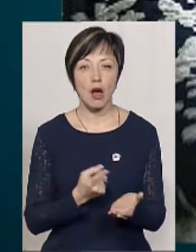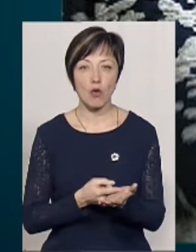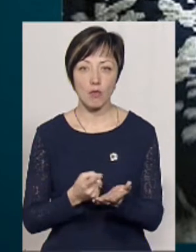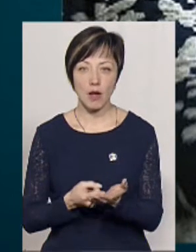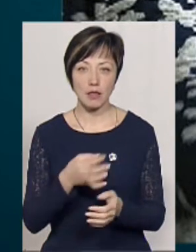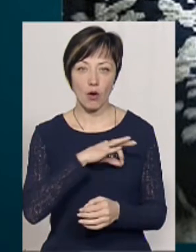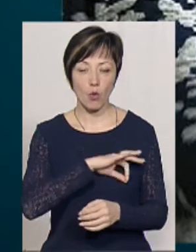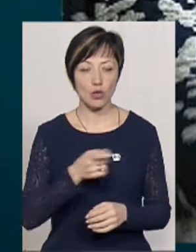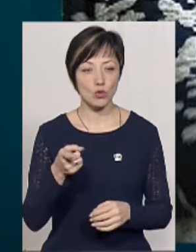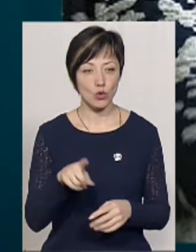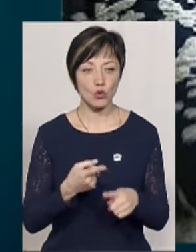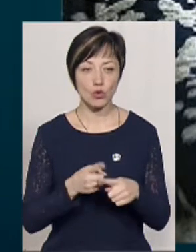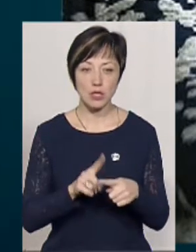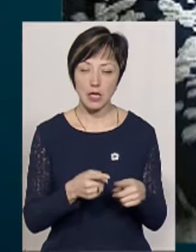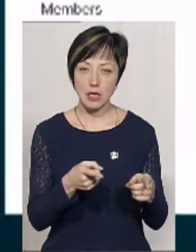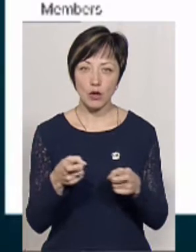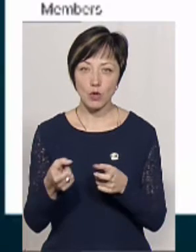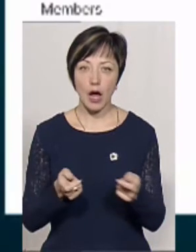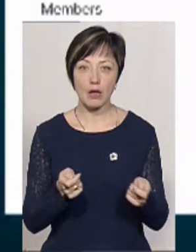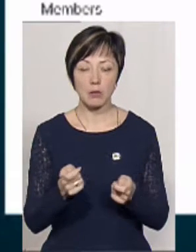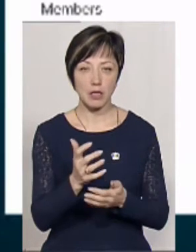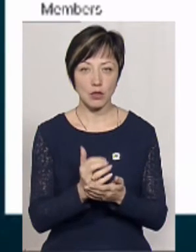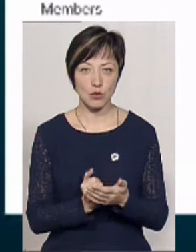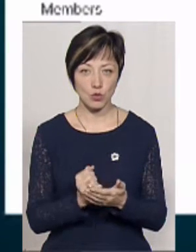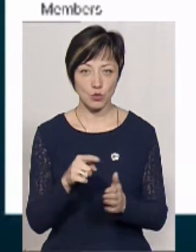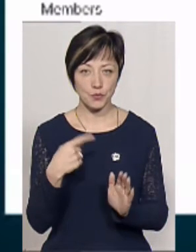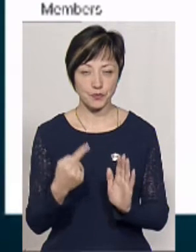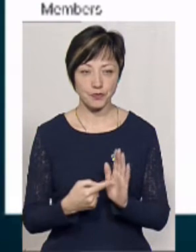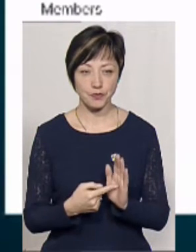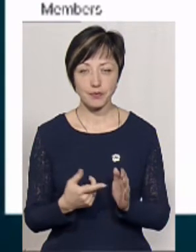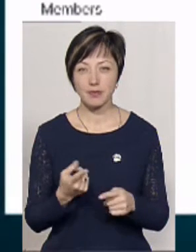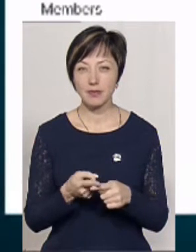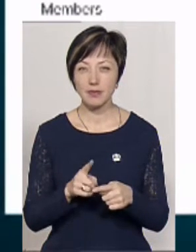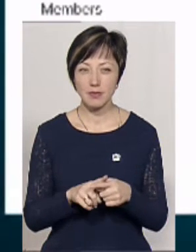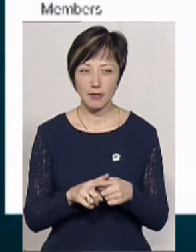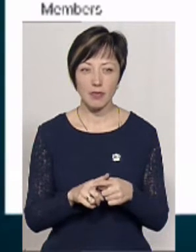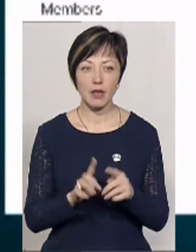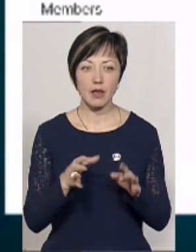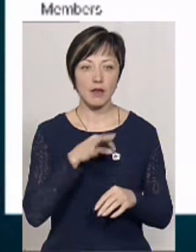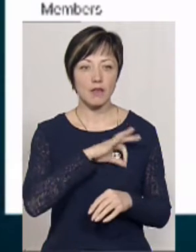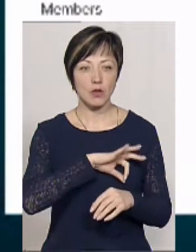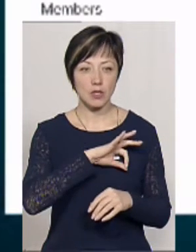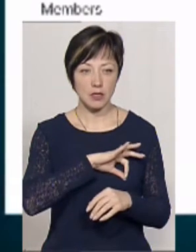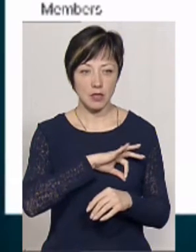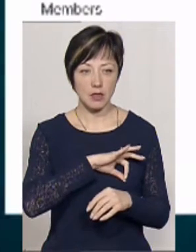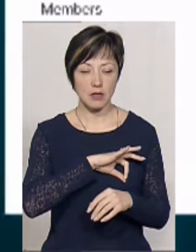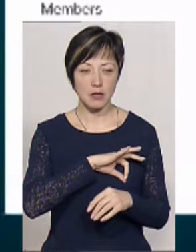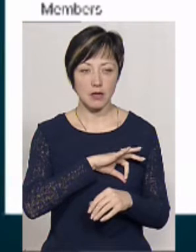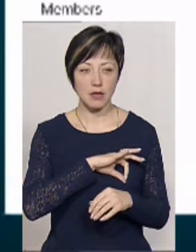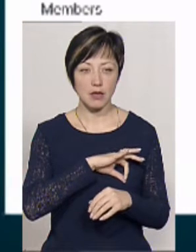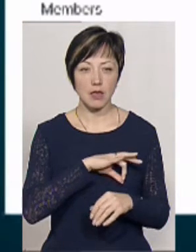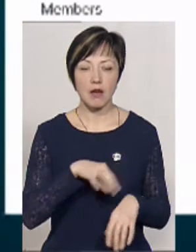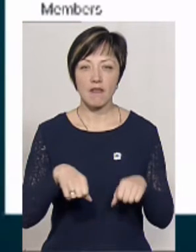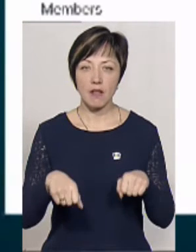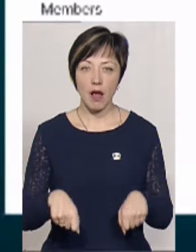аргументи на користь того, що це залучення адмінресурсу? Ну, в плані адмінресурсу тут тільки використання цих